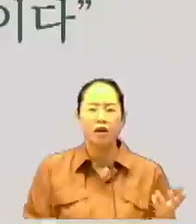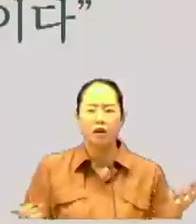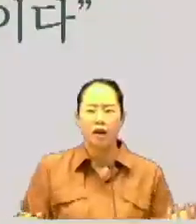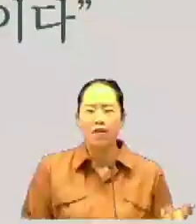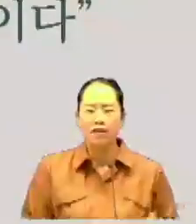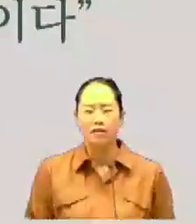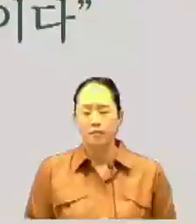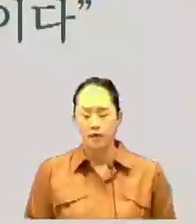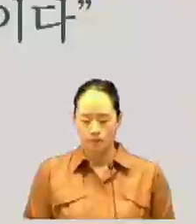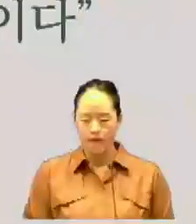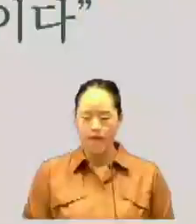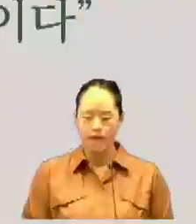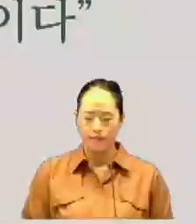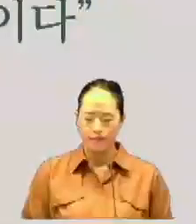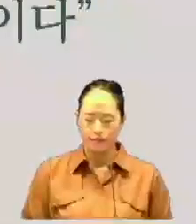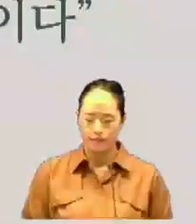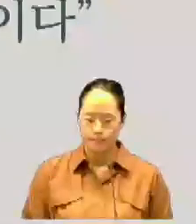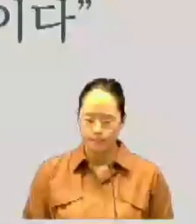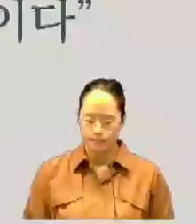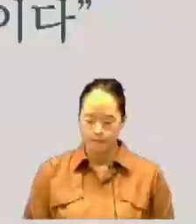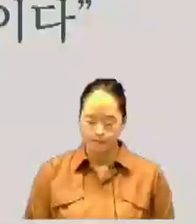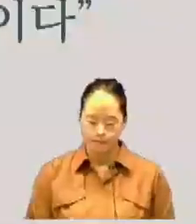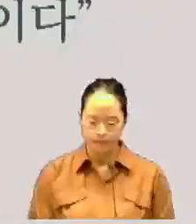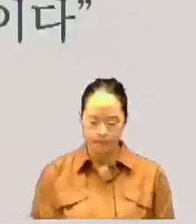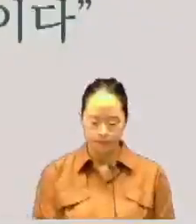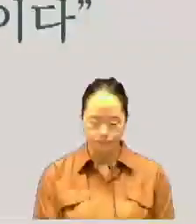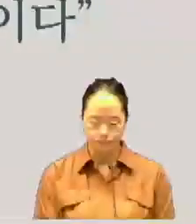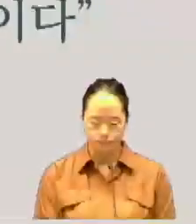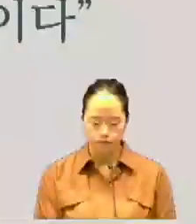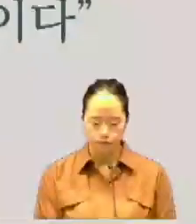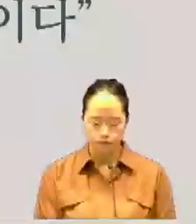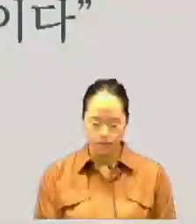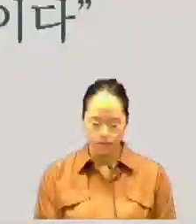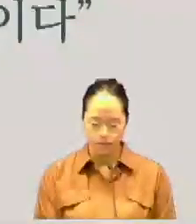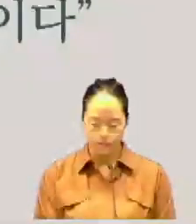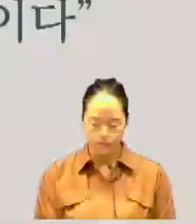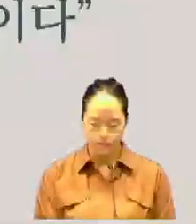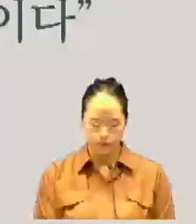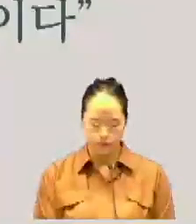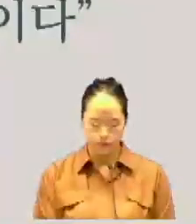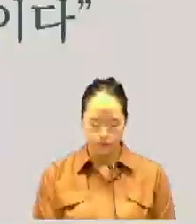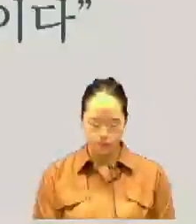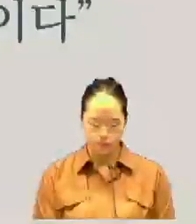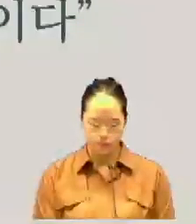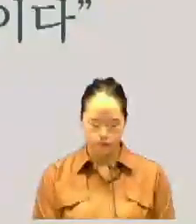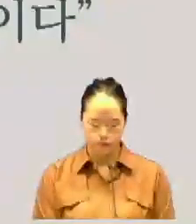居住的教会的话，那我们的生活会是什么样子的呢？